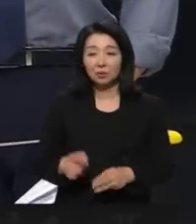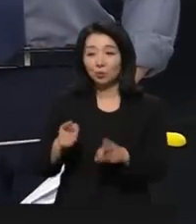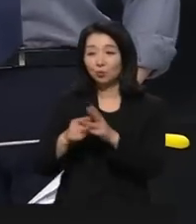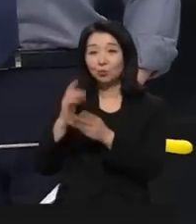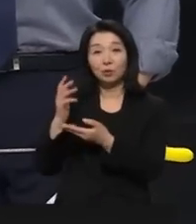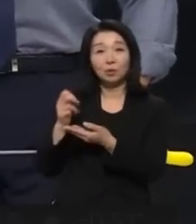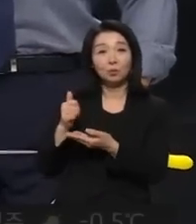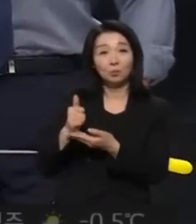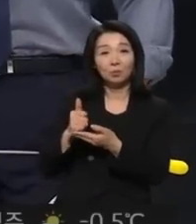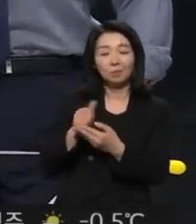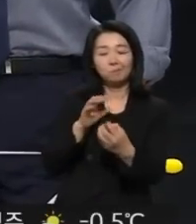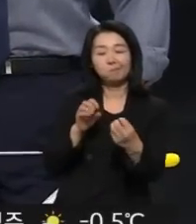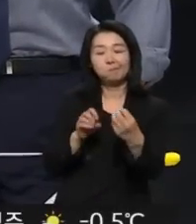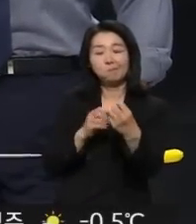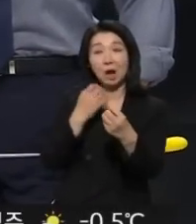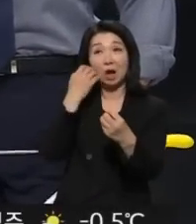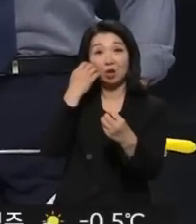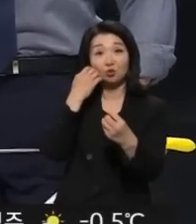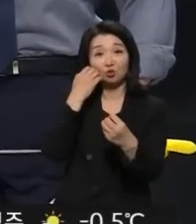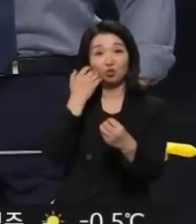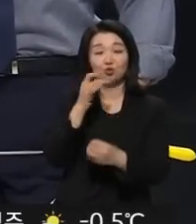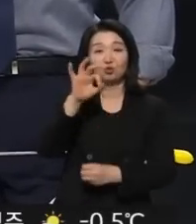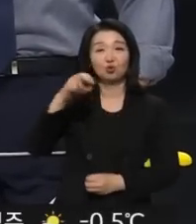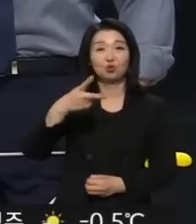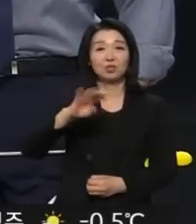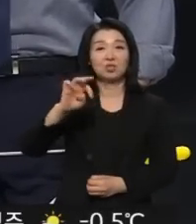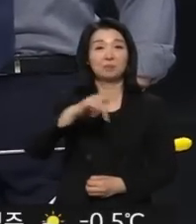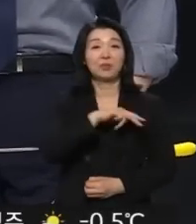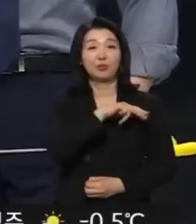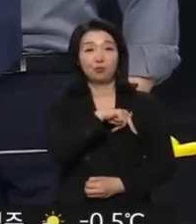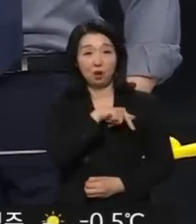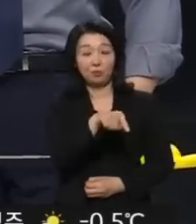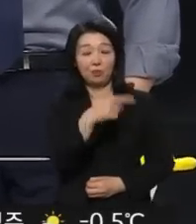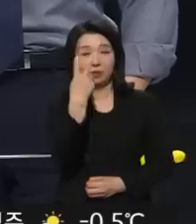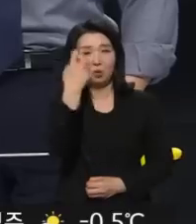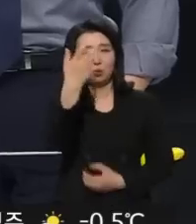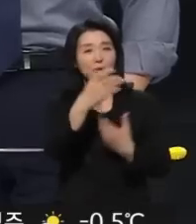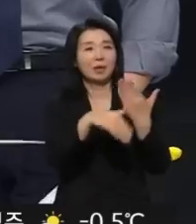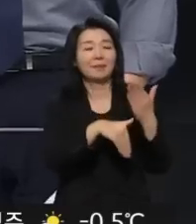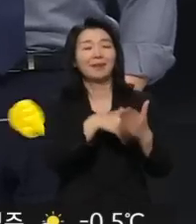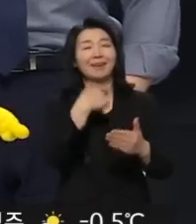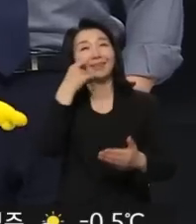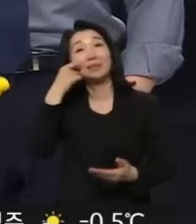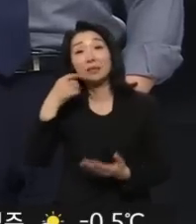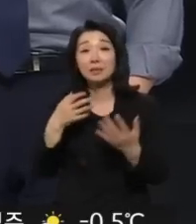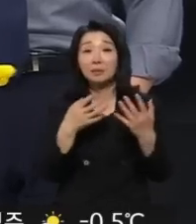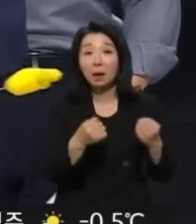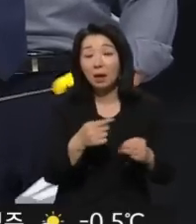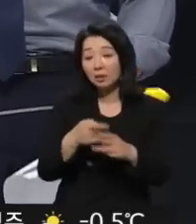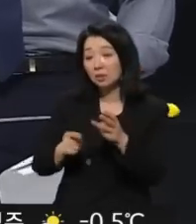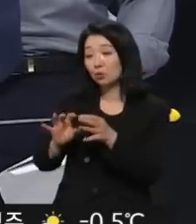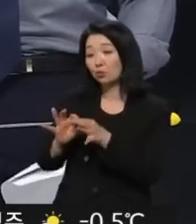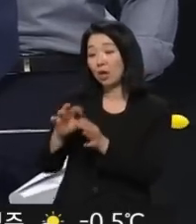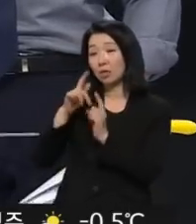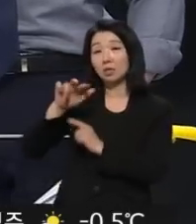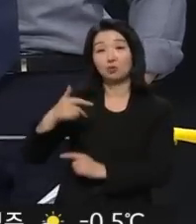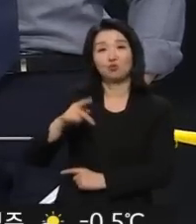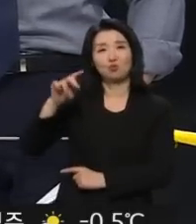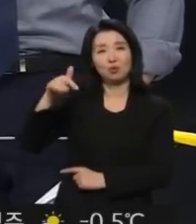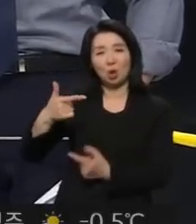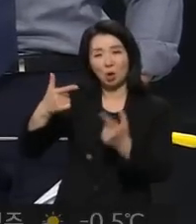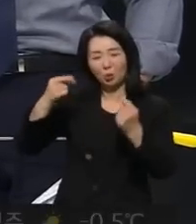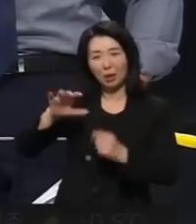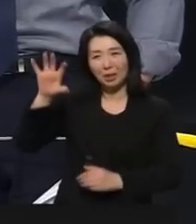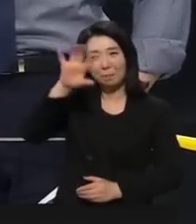대통령과 대립각을 세우고 있는 유승민 전 의원 여론조사에서 강세를 보이고 있는데요. 친윤계는 이준석 전 대표와 같은